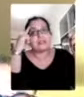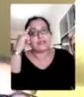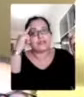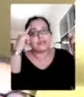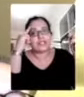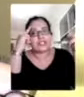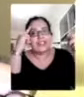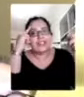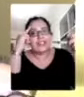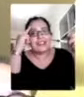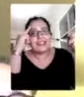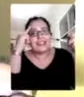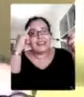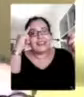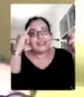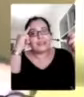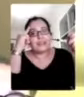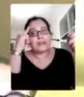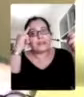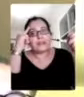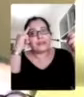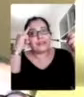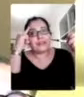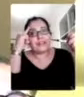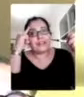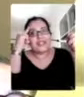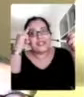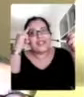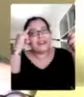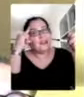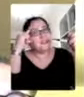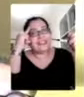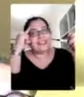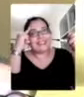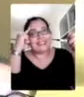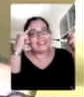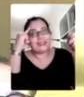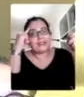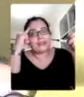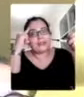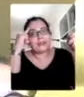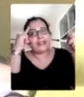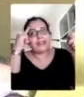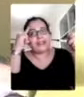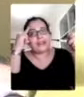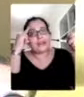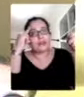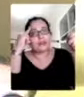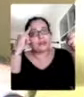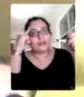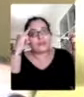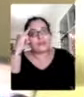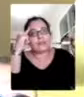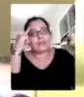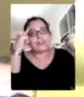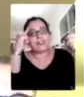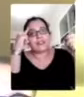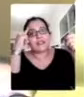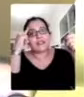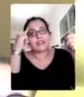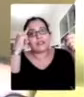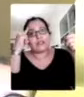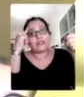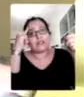Bizimkiler düşünmemiş. O yüzden biri bitiyor, biri başlıyor. Onlarla ilgileniyoruz. Ama bu aralar hem o durumlar hem